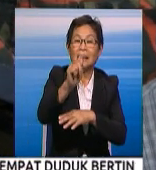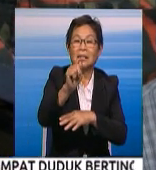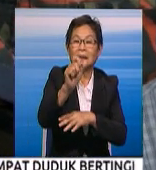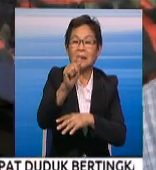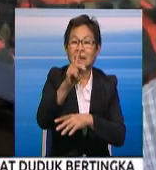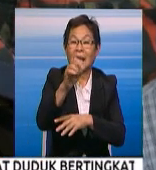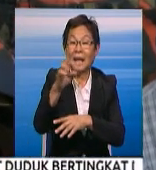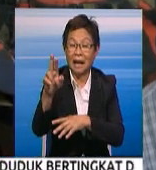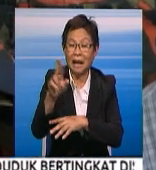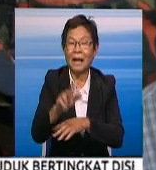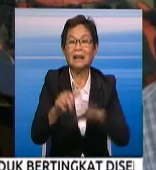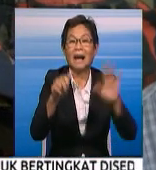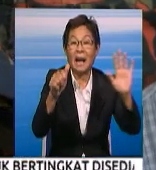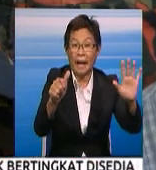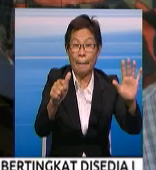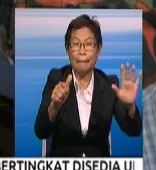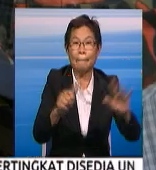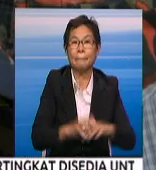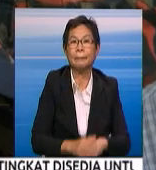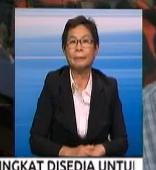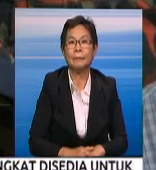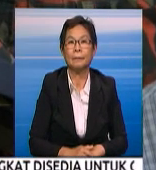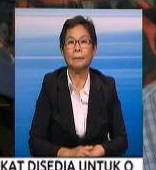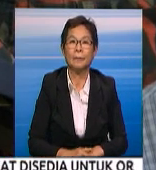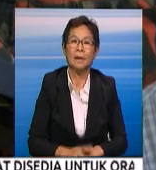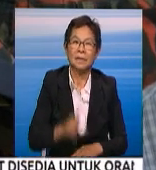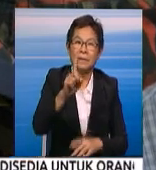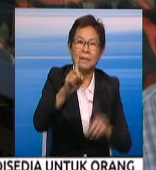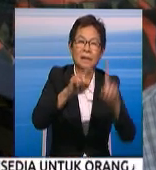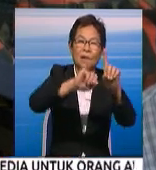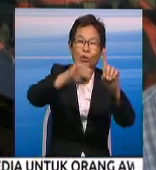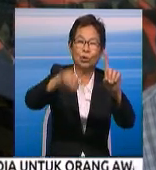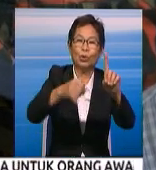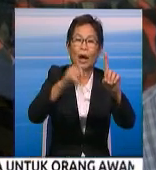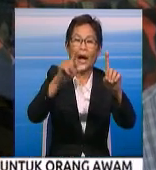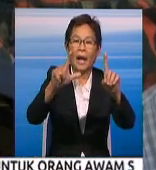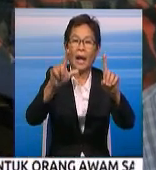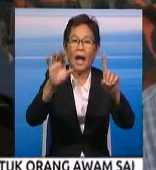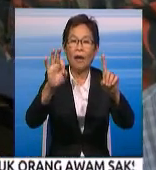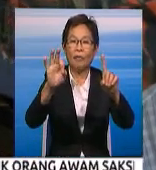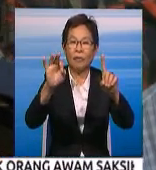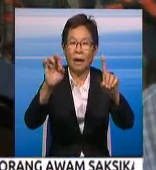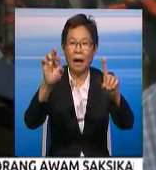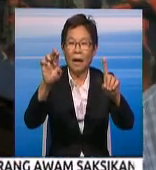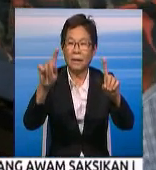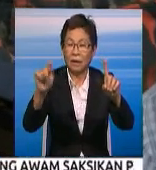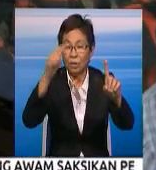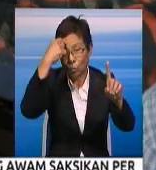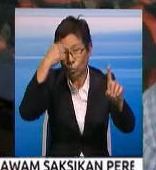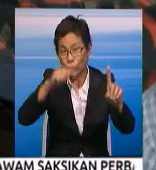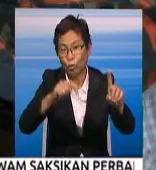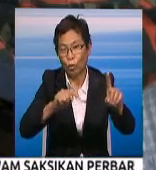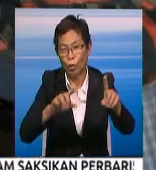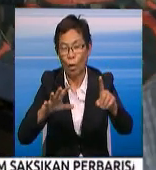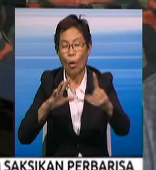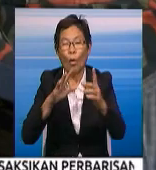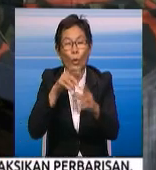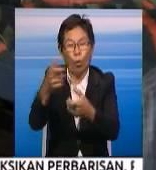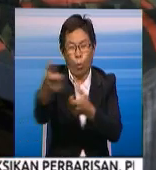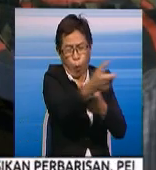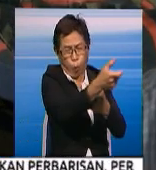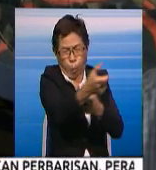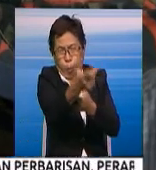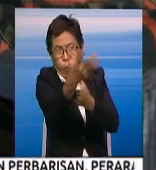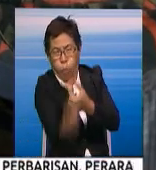6 sekarang ni. Ada juga di satu jenis LFRT untuk kita membuat attacking pemadaman jika